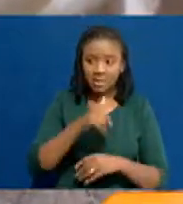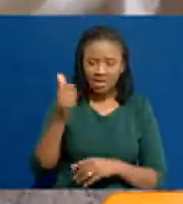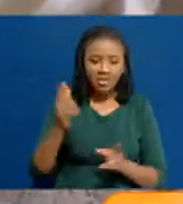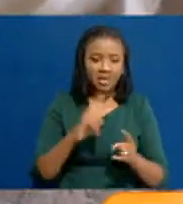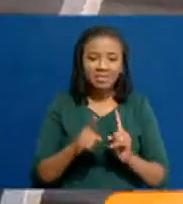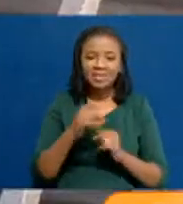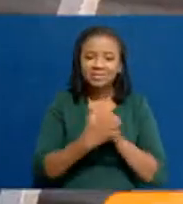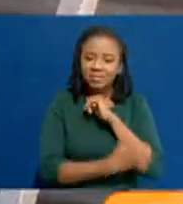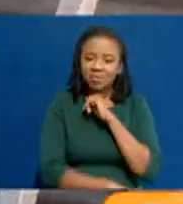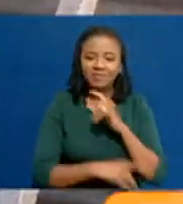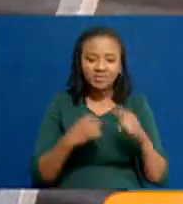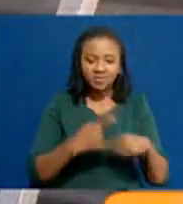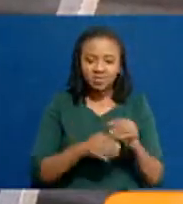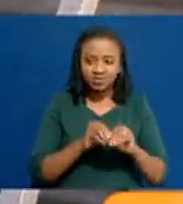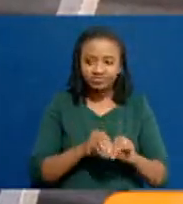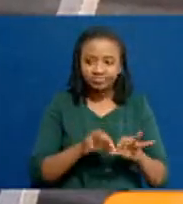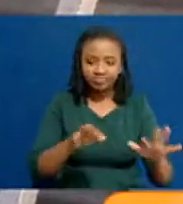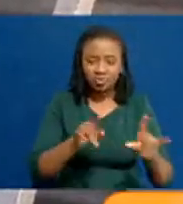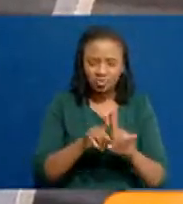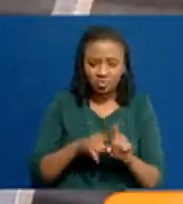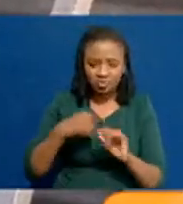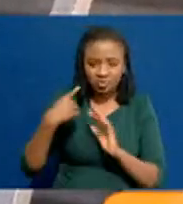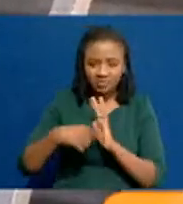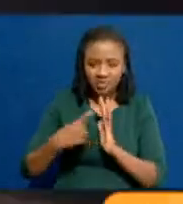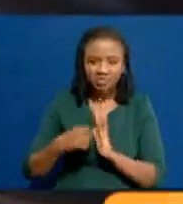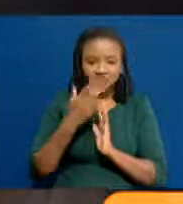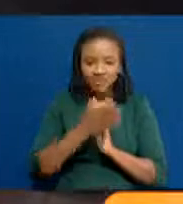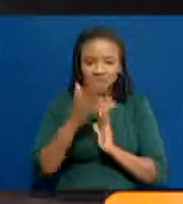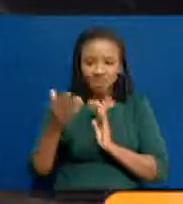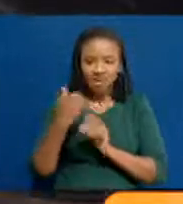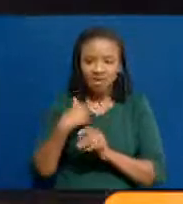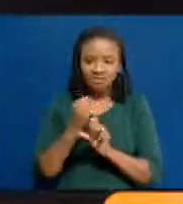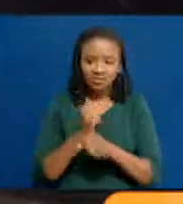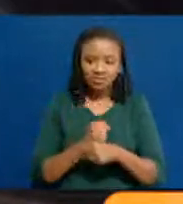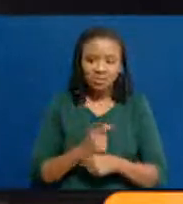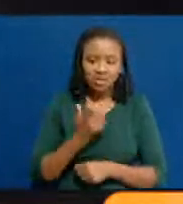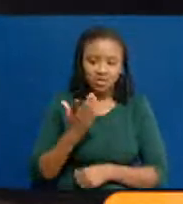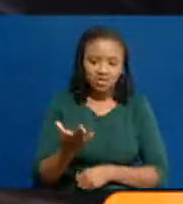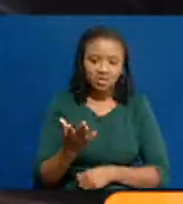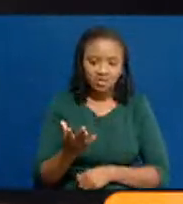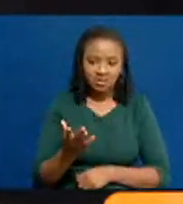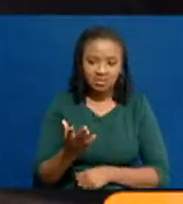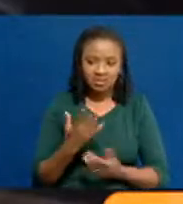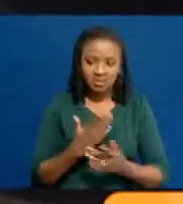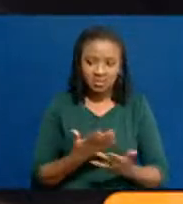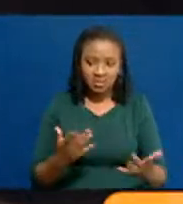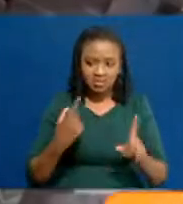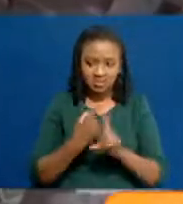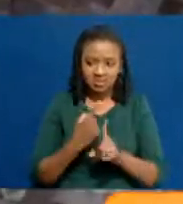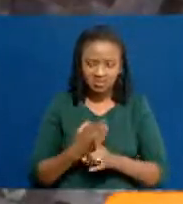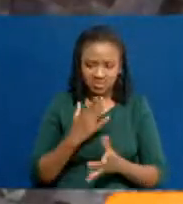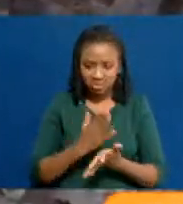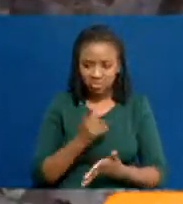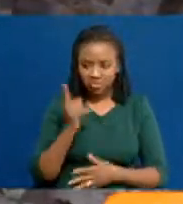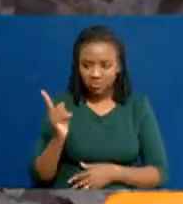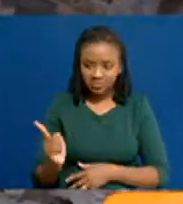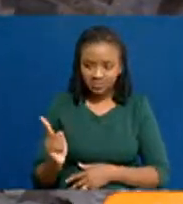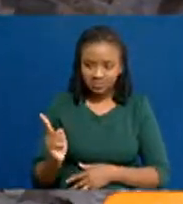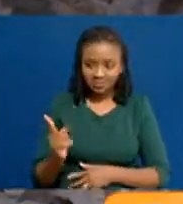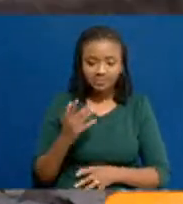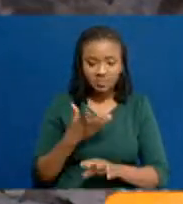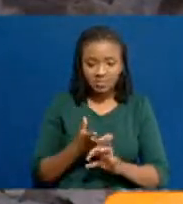wa viwanda vya kutengeneza bidhaa kutokana na mawe haya. Lakini licha ya uwepo wa mawe hayo ya